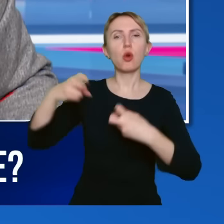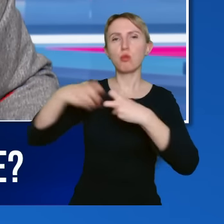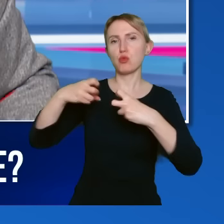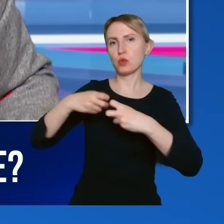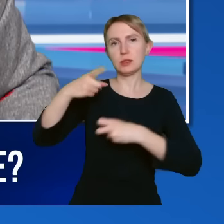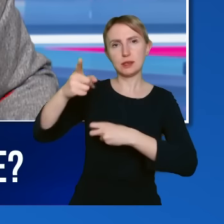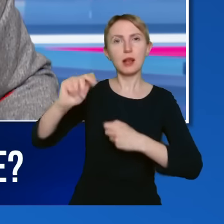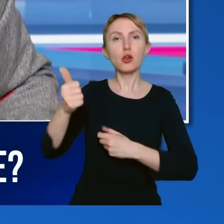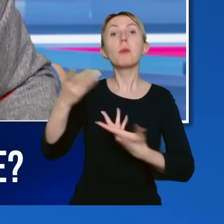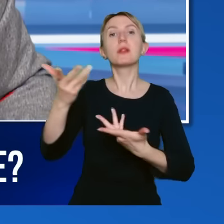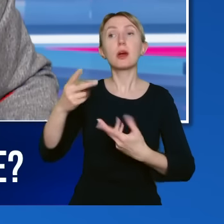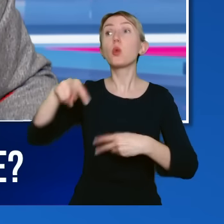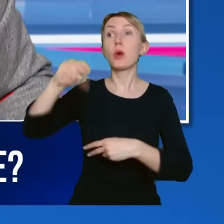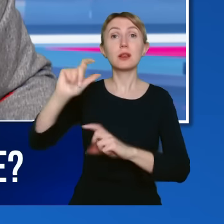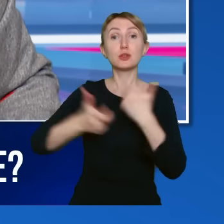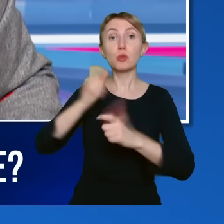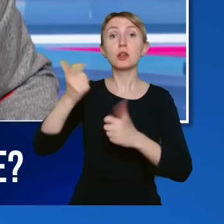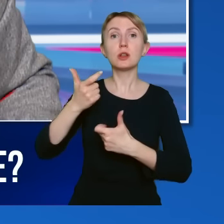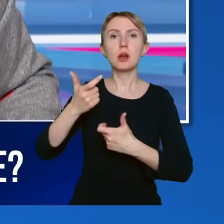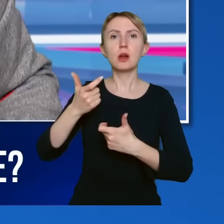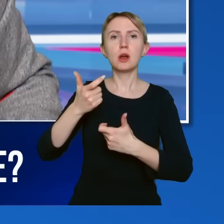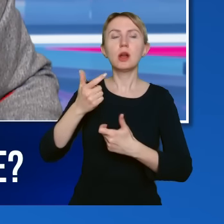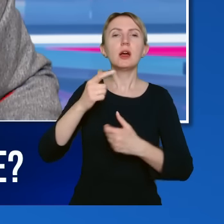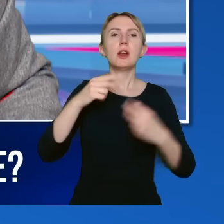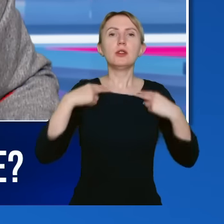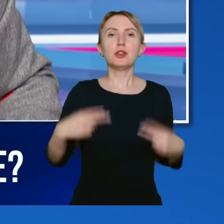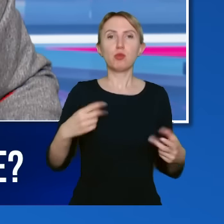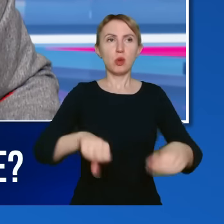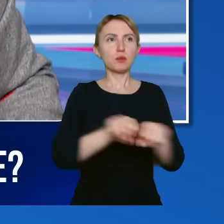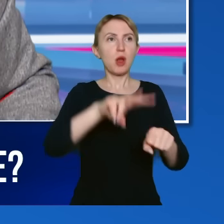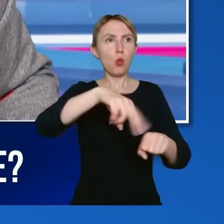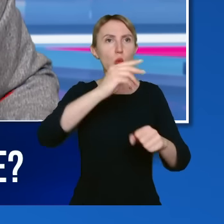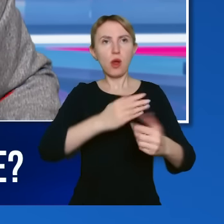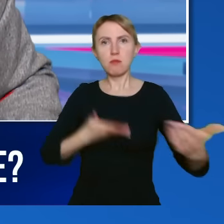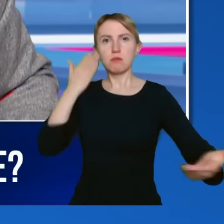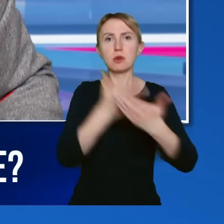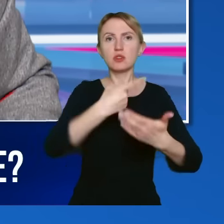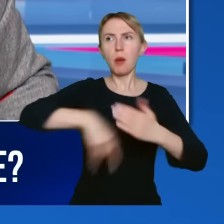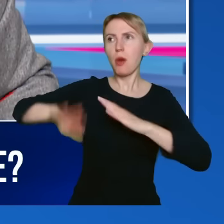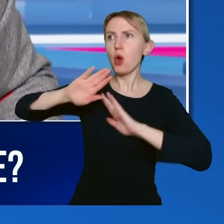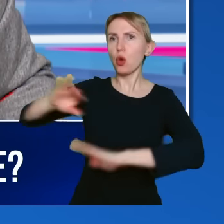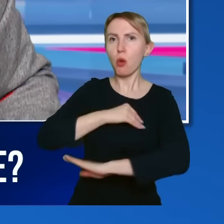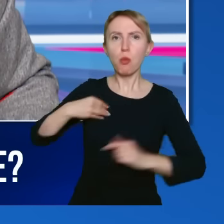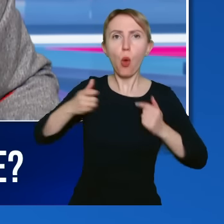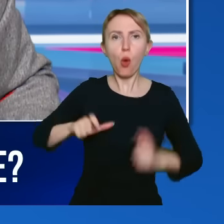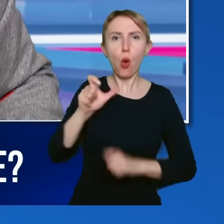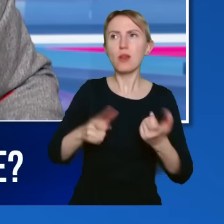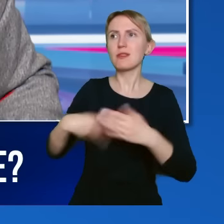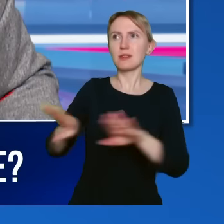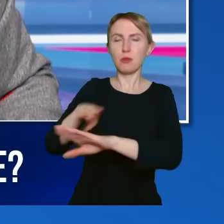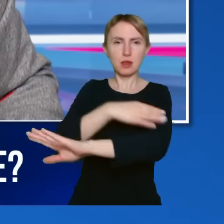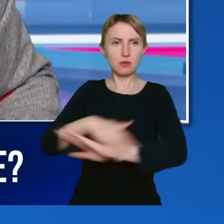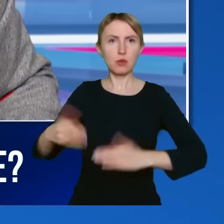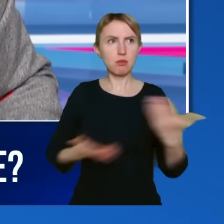I co zrobiła Unia Europejska? Pozwała Polskę do Trybunału Sprawiedliwości Unii za to, że chroniliśmy polskich rolników i zamknęliśmy granicę.